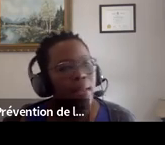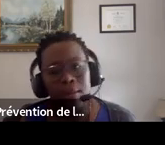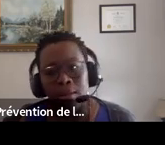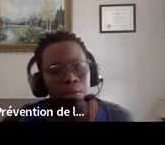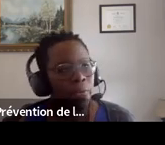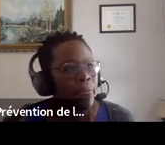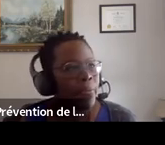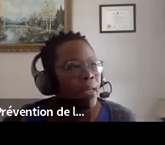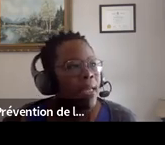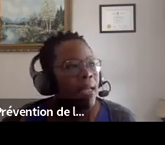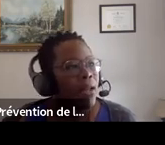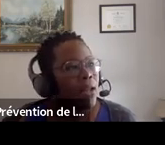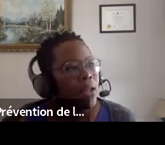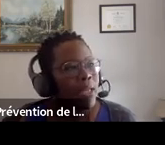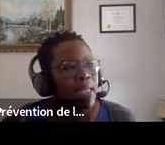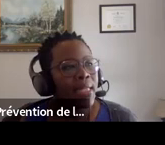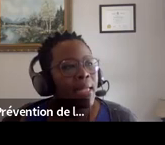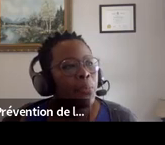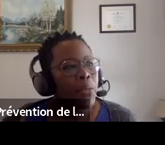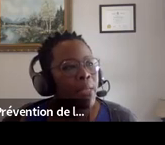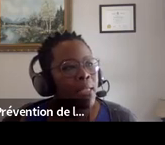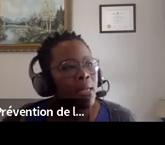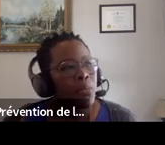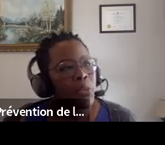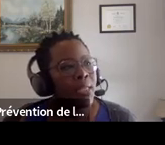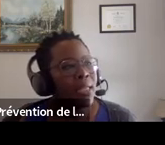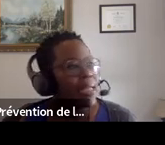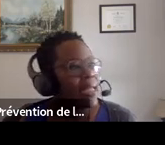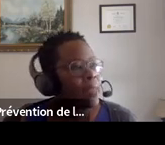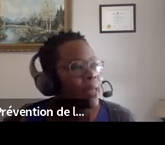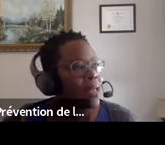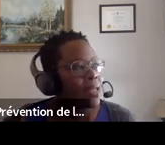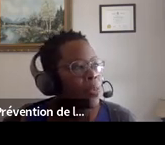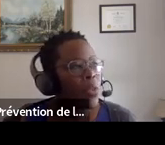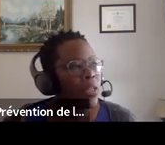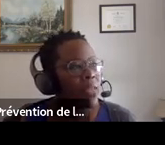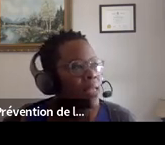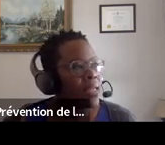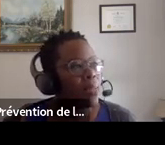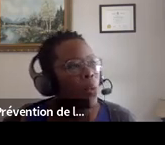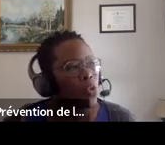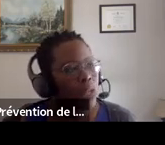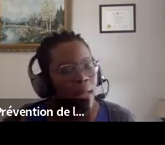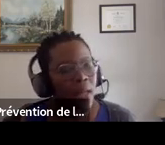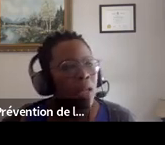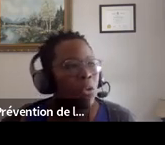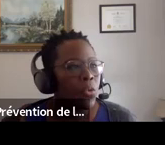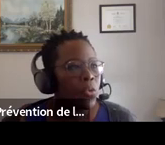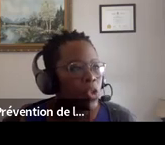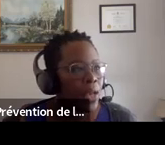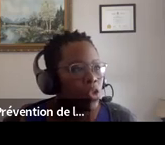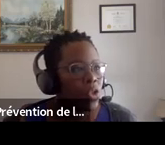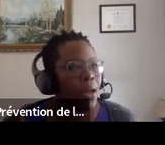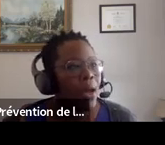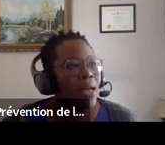le Manitoba et l'Ontario. Le docteur Idrissa puise dans cette expérience pour bonifier ses projets